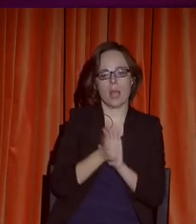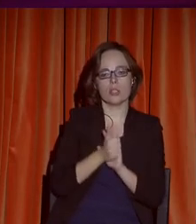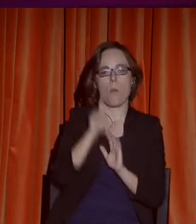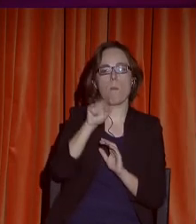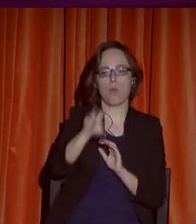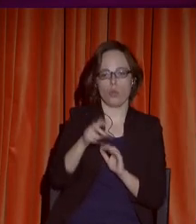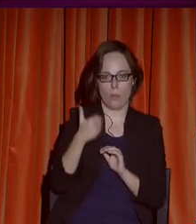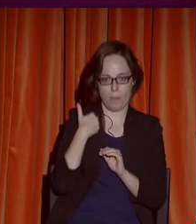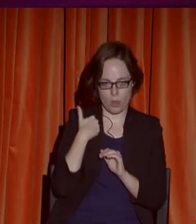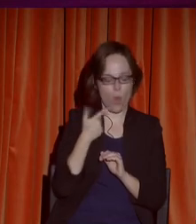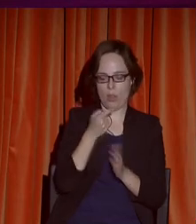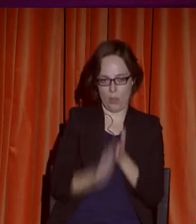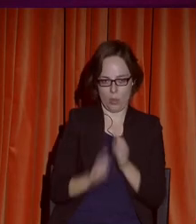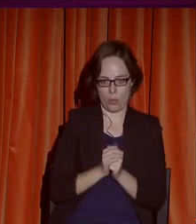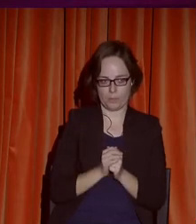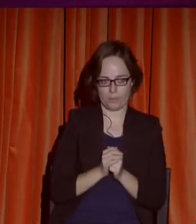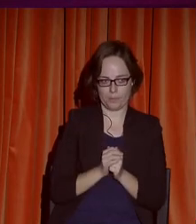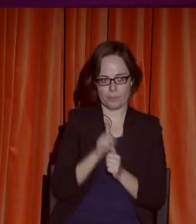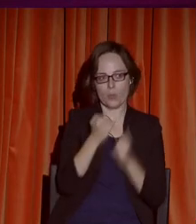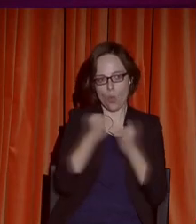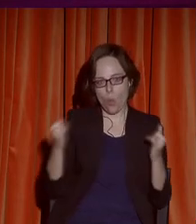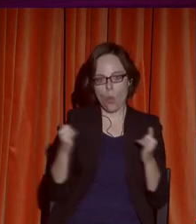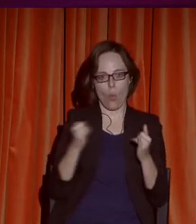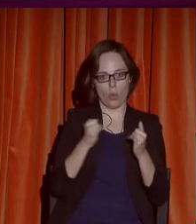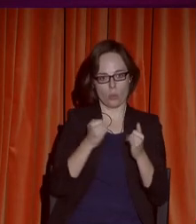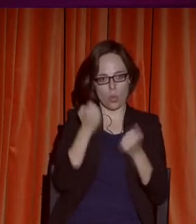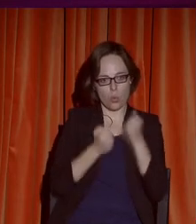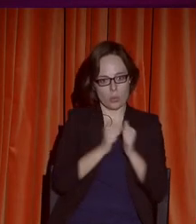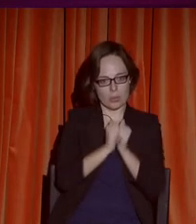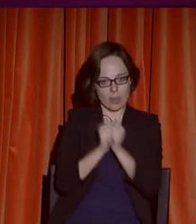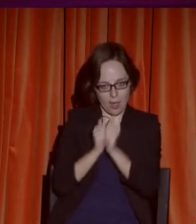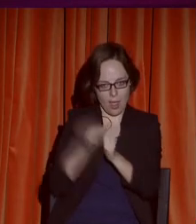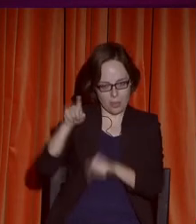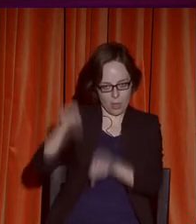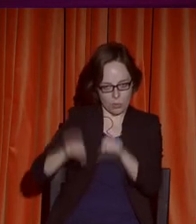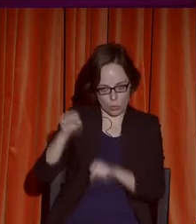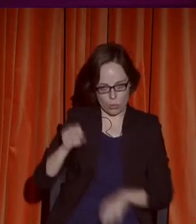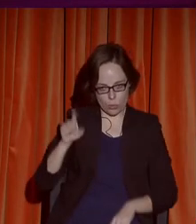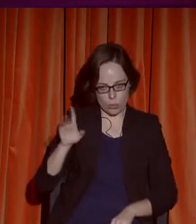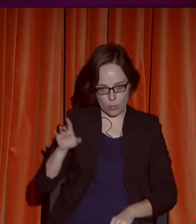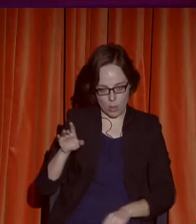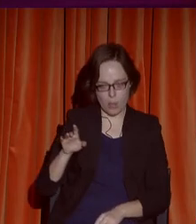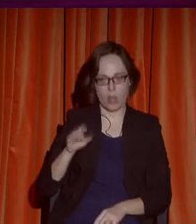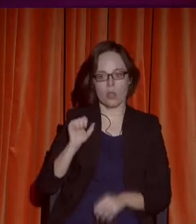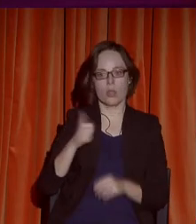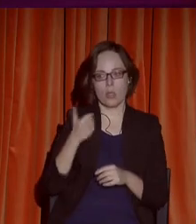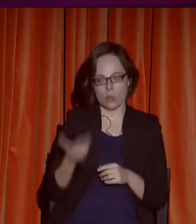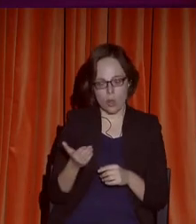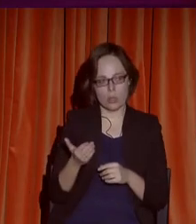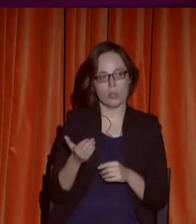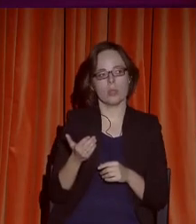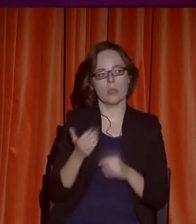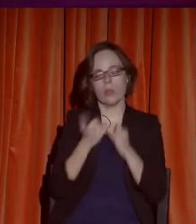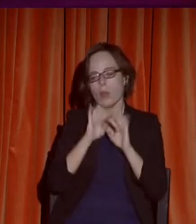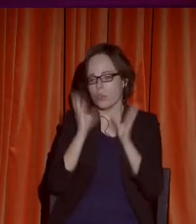2016. W odpowiedzi na te wyzwania, które przed Trybunałem stoją, z jednej strony możliwa jest odpowiedź właśnie przez